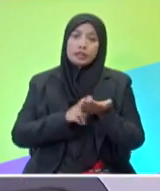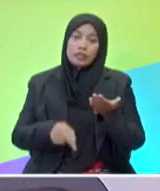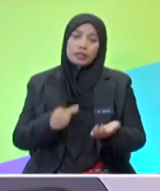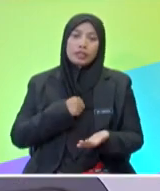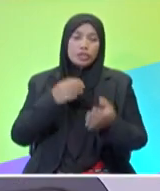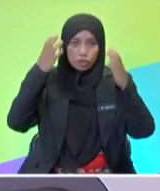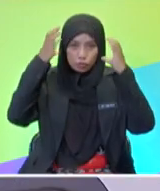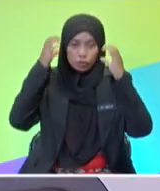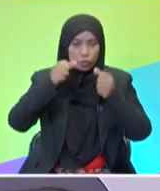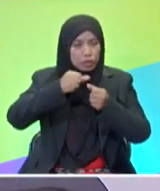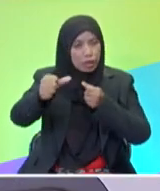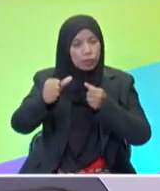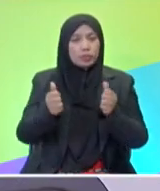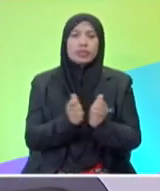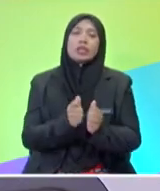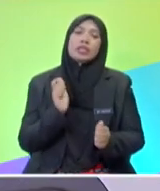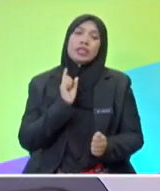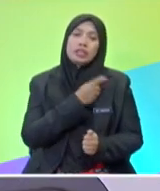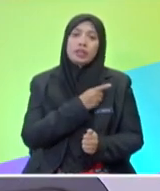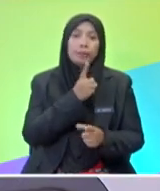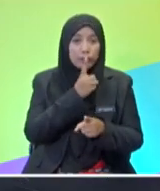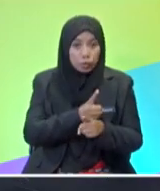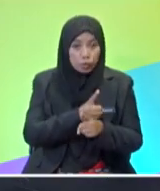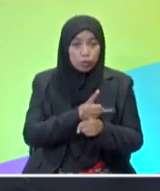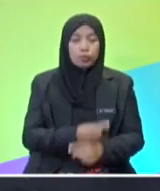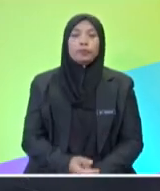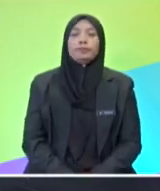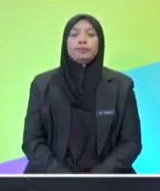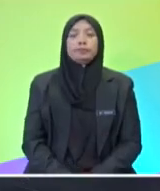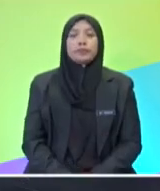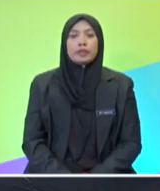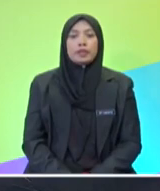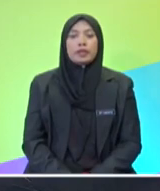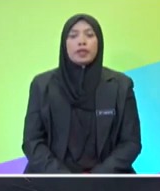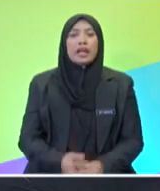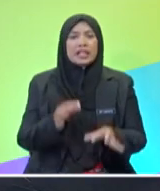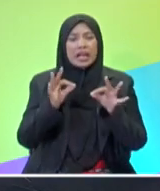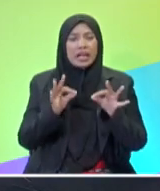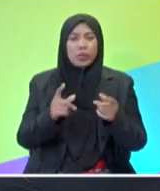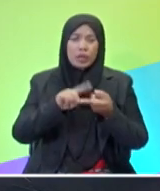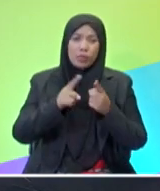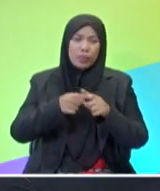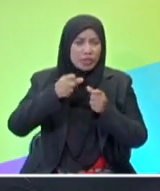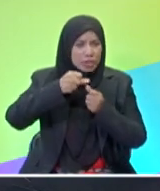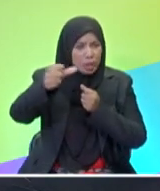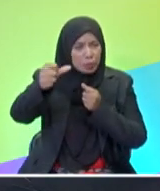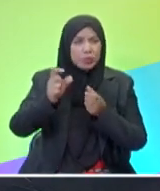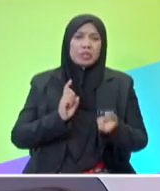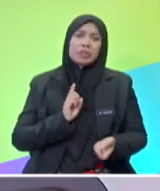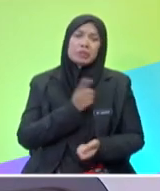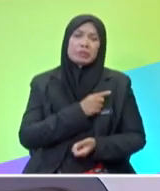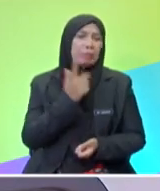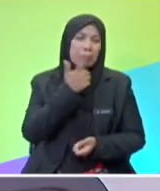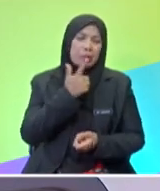Cikgu-cikgu menjauhi kita. Kan? Betul tak Syafiqah? Betul. Bila kawan-kawan menjauhi kita, bila cikgu-cikgu jauhi kita, kita